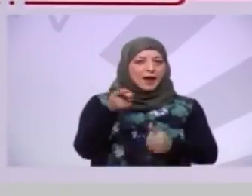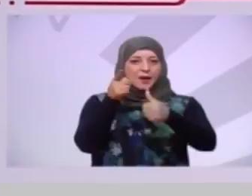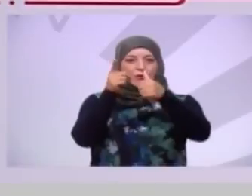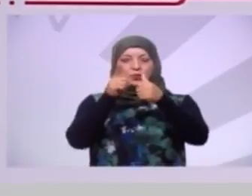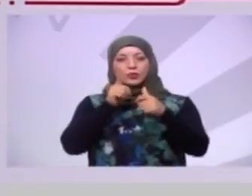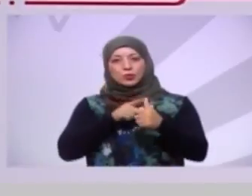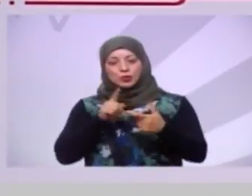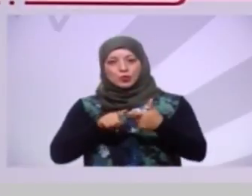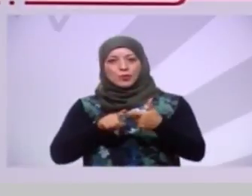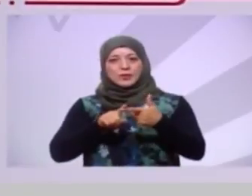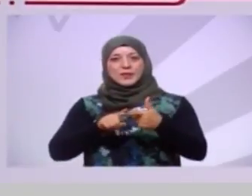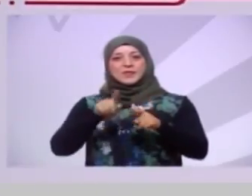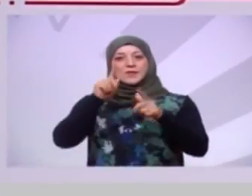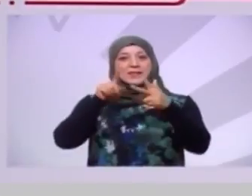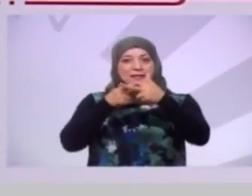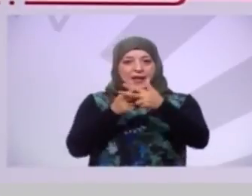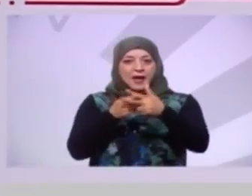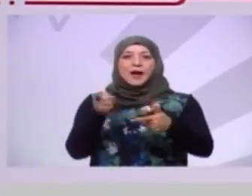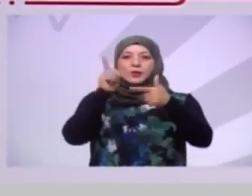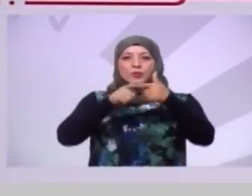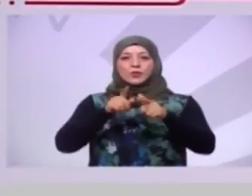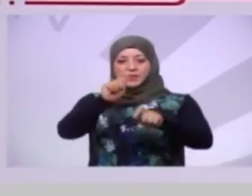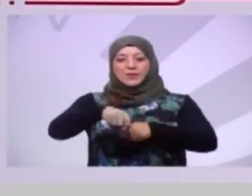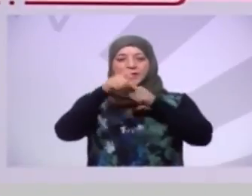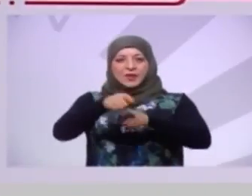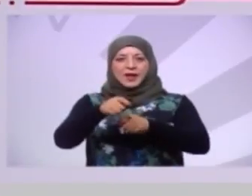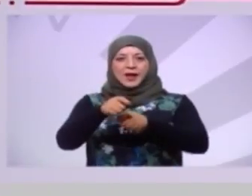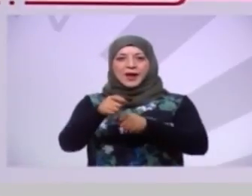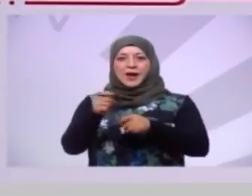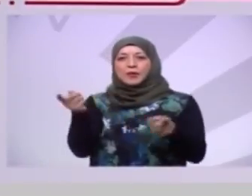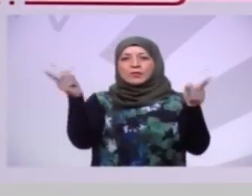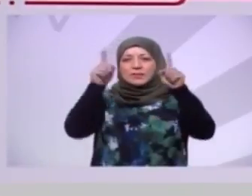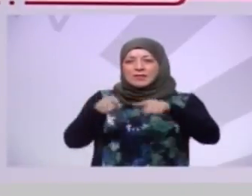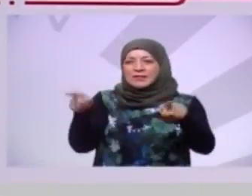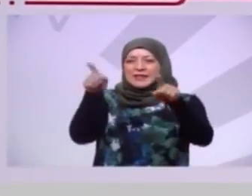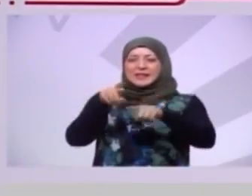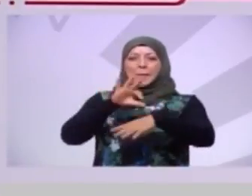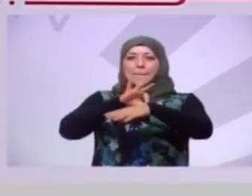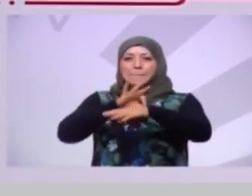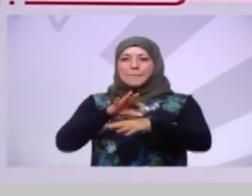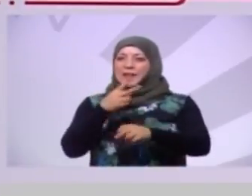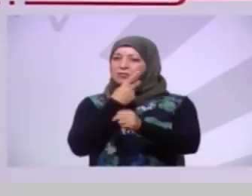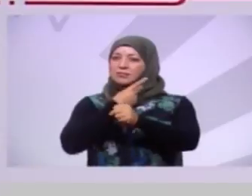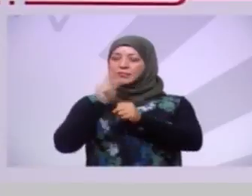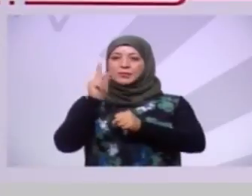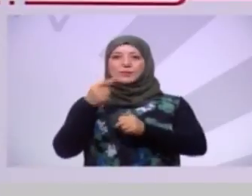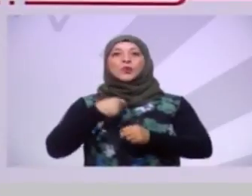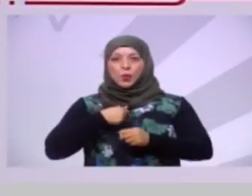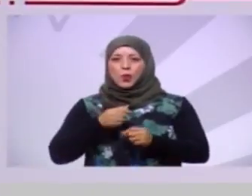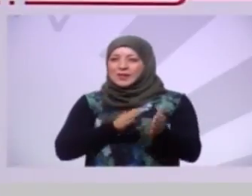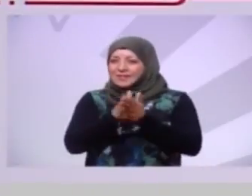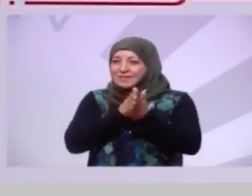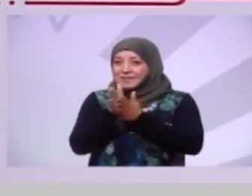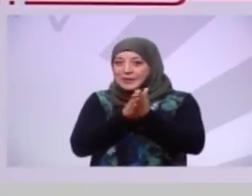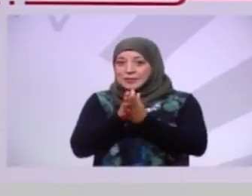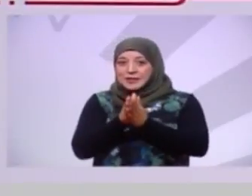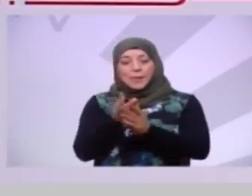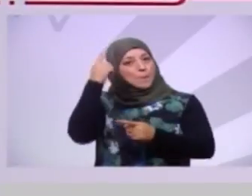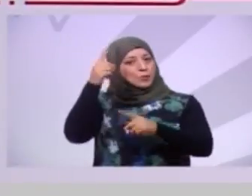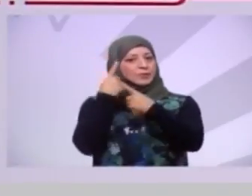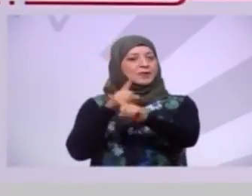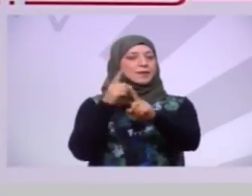اظهرها في ناحيه اكثر علينا الامر مدافع الموضوع هدايا